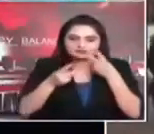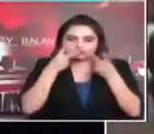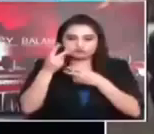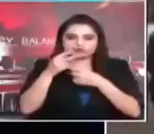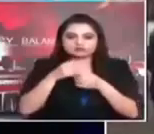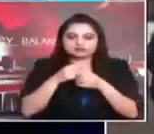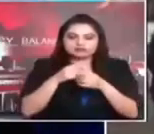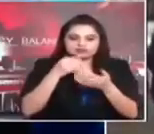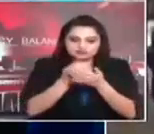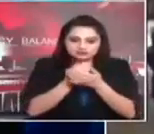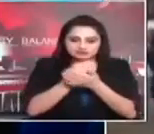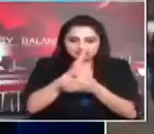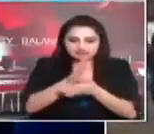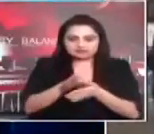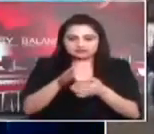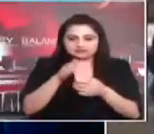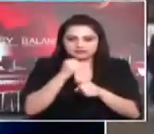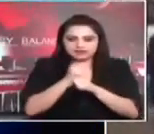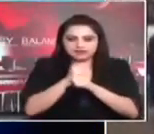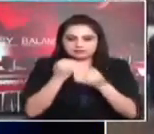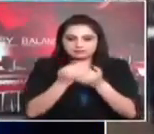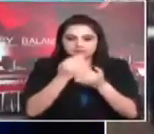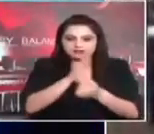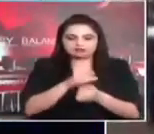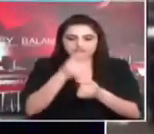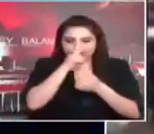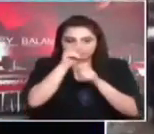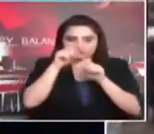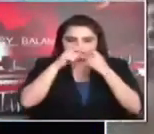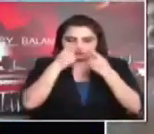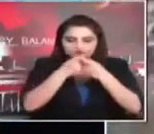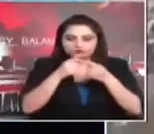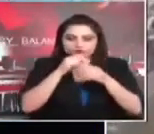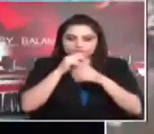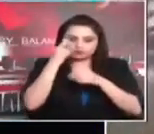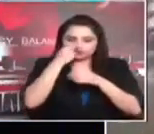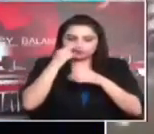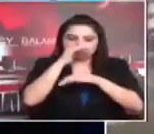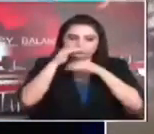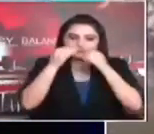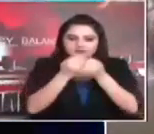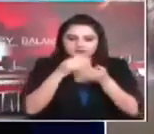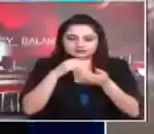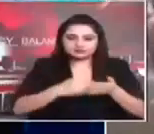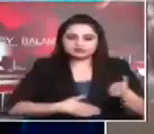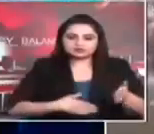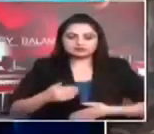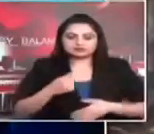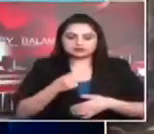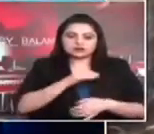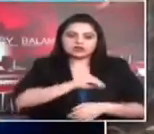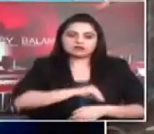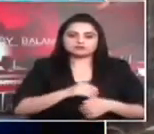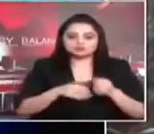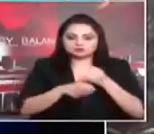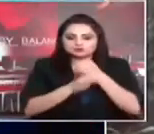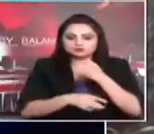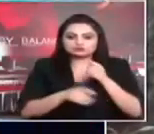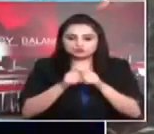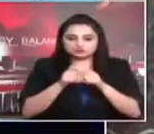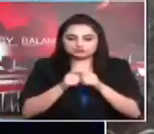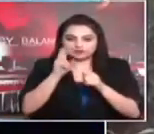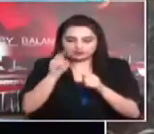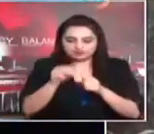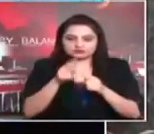छन्। पर्यटकीय क्षेत्रको रूपमा विकास गरेपछि नमस्ते झरना धनकुटाको आमदानीको स्रोत बनेको छ। झरना प्रवेश